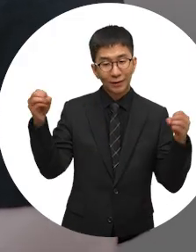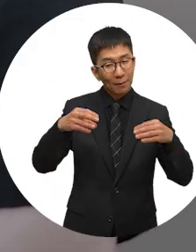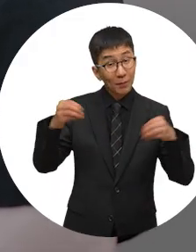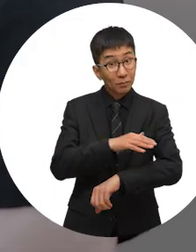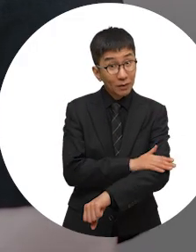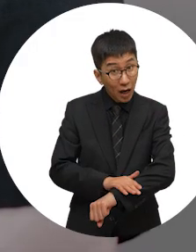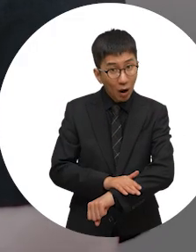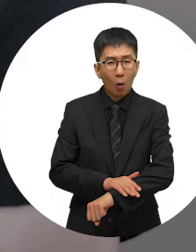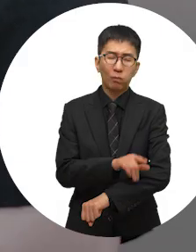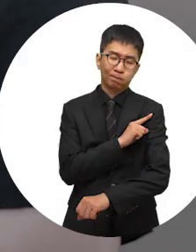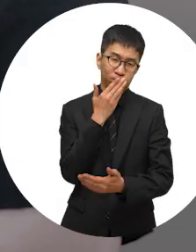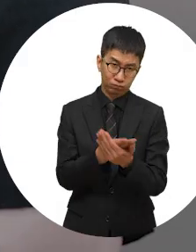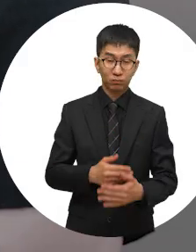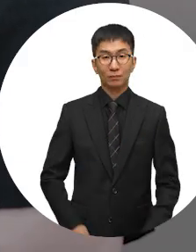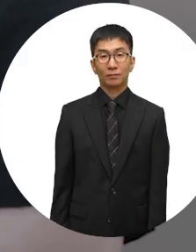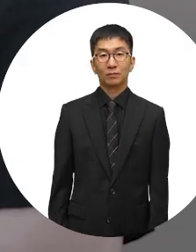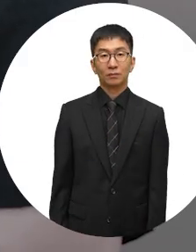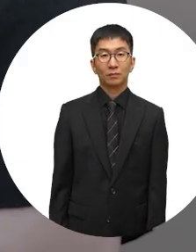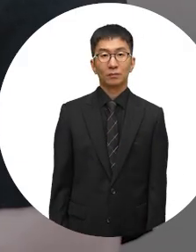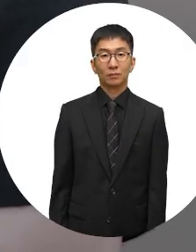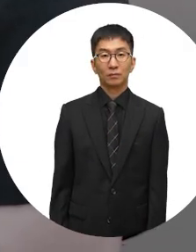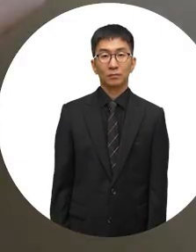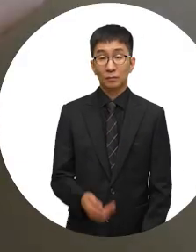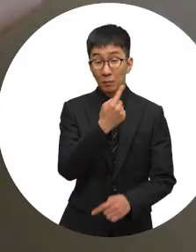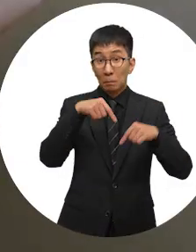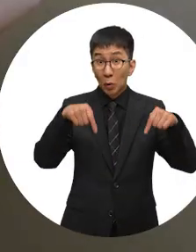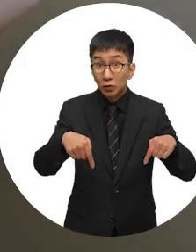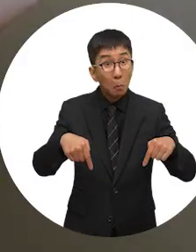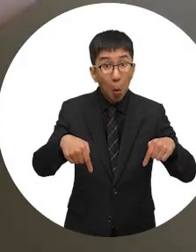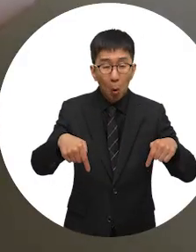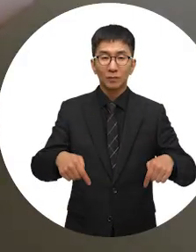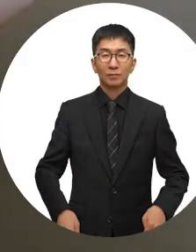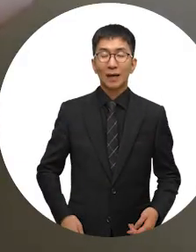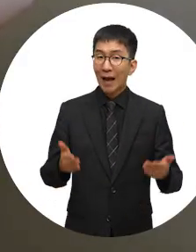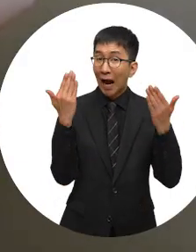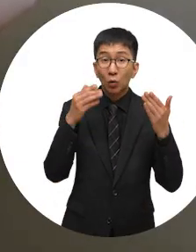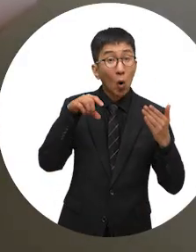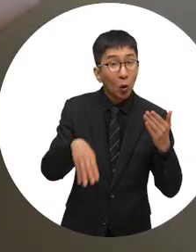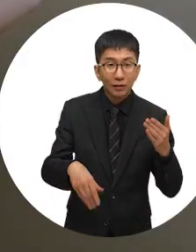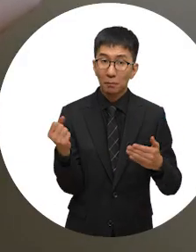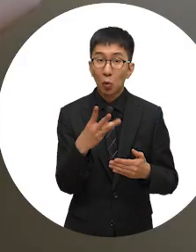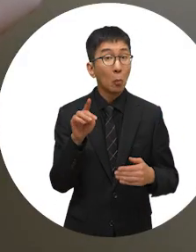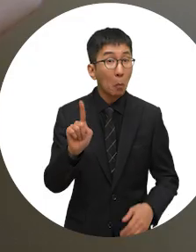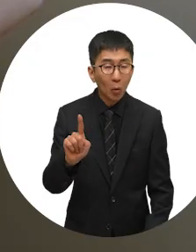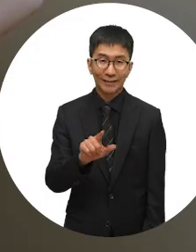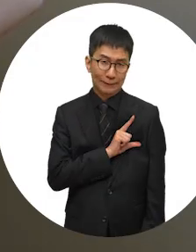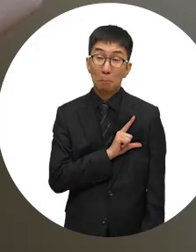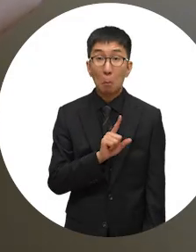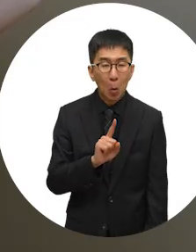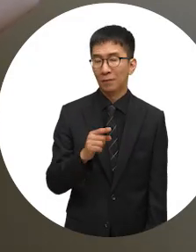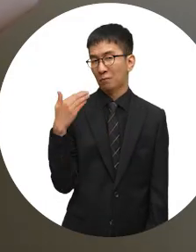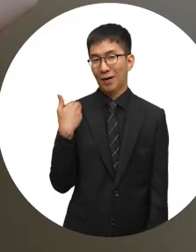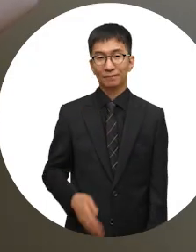이내로 답변을 명확하게 마무리하는 연습이 필요합니다. 모든 면접은 블라인드 면접으로 교복 착용이